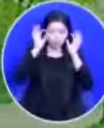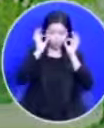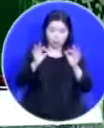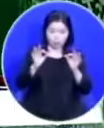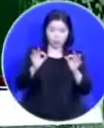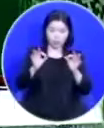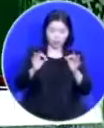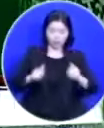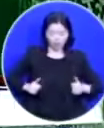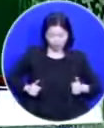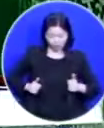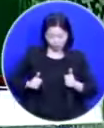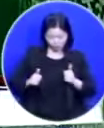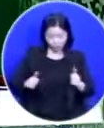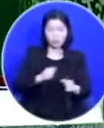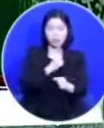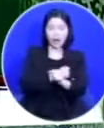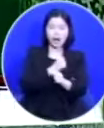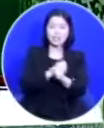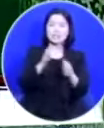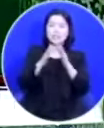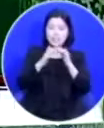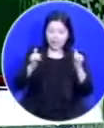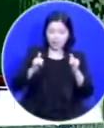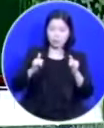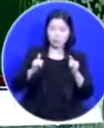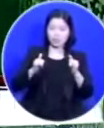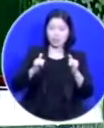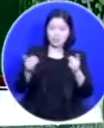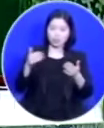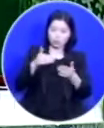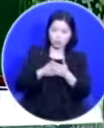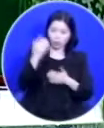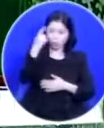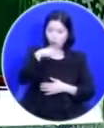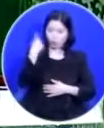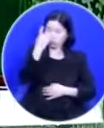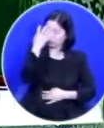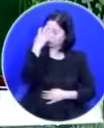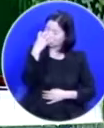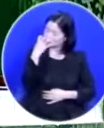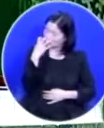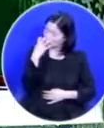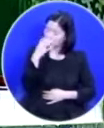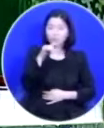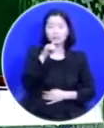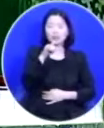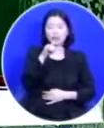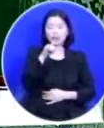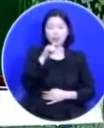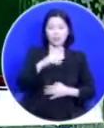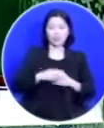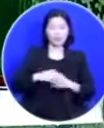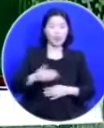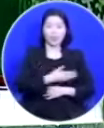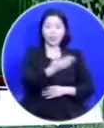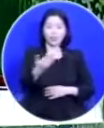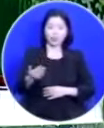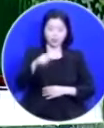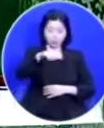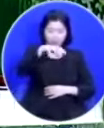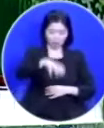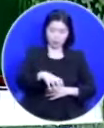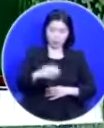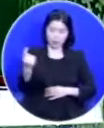열심히 찬양하는 분일 수록 너무 인상을 쓴다 는 거예요 여러분 이게 앞에 나와서